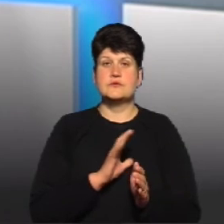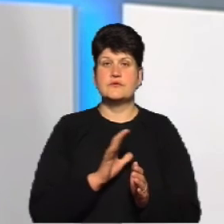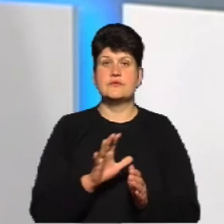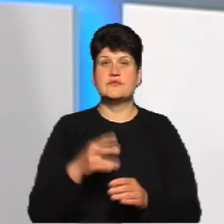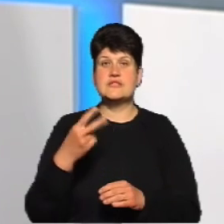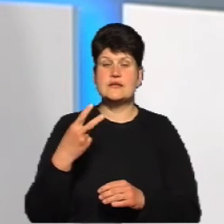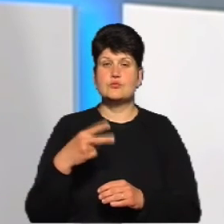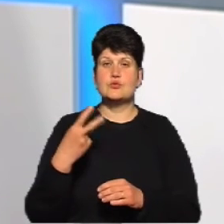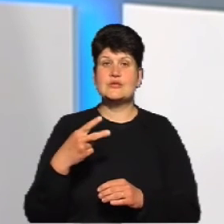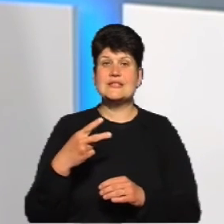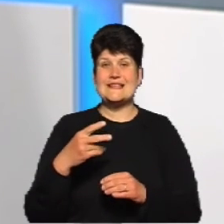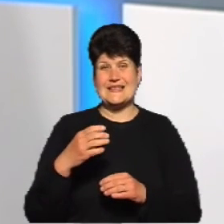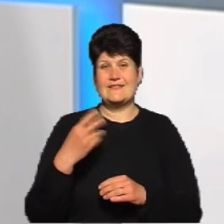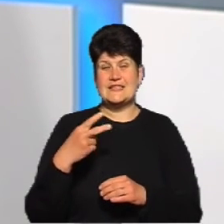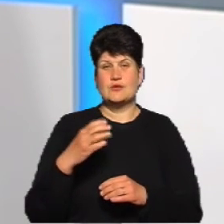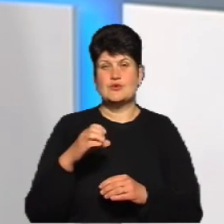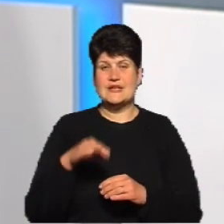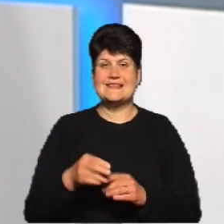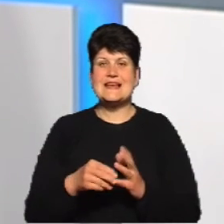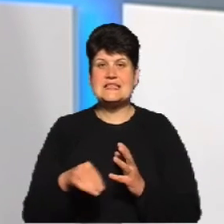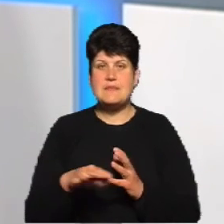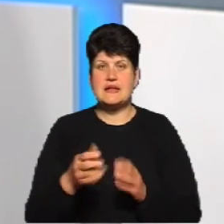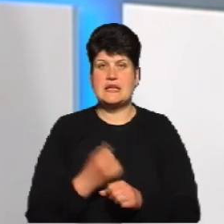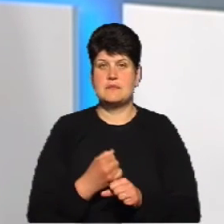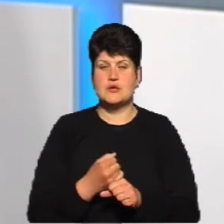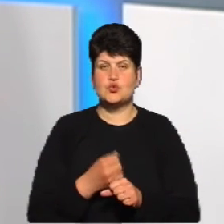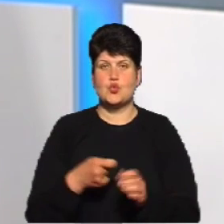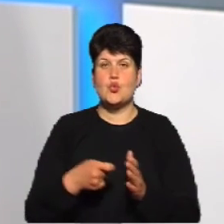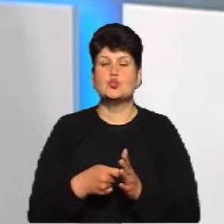на якій ти працюєш, яка тебе годує, а також